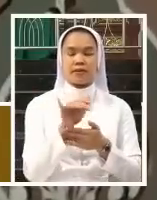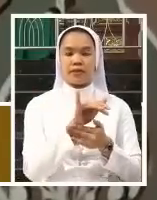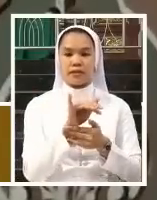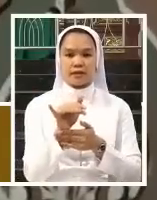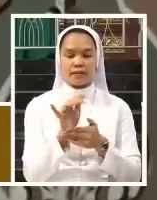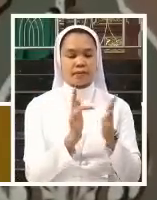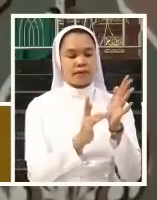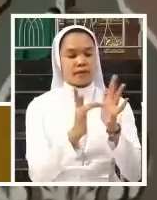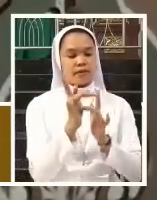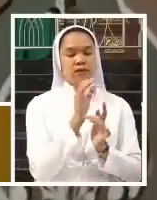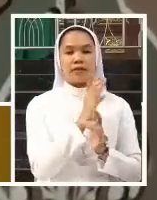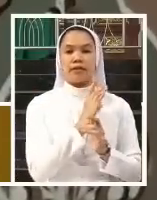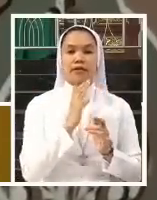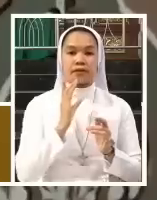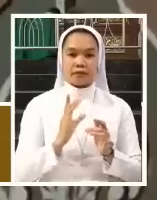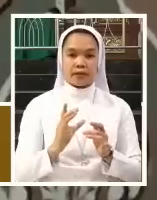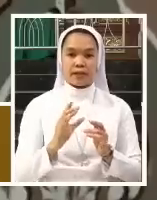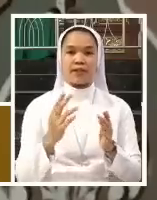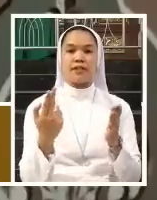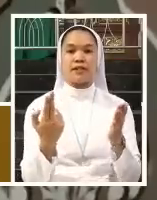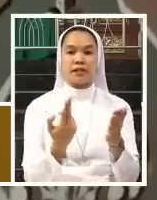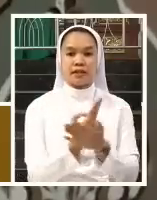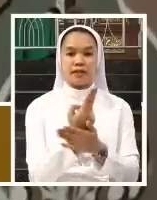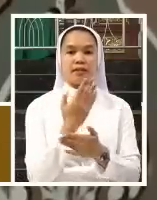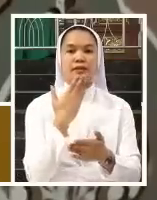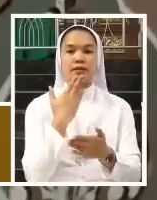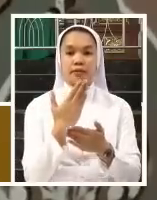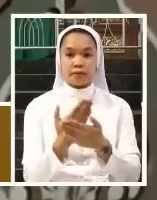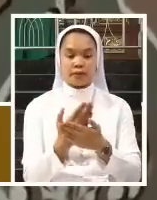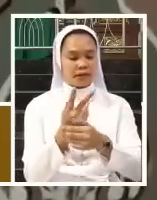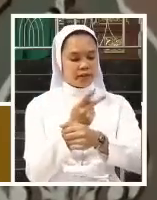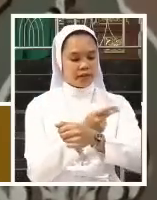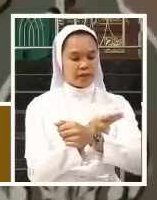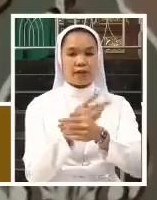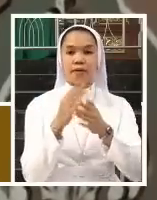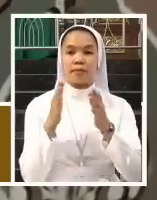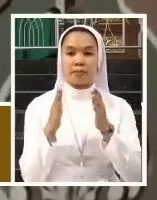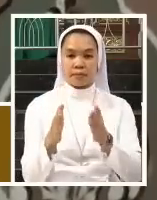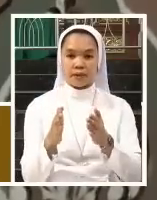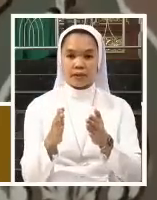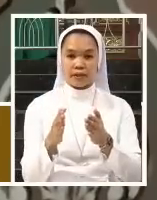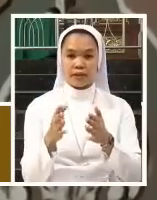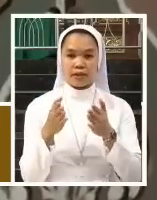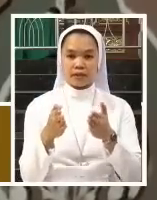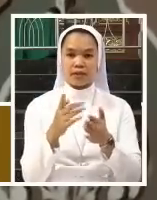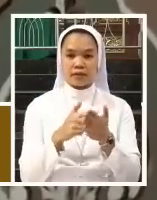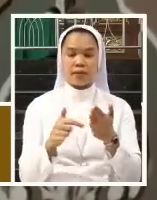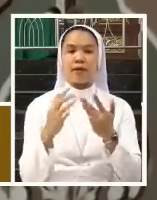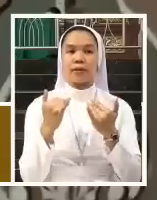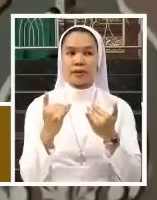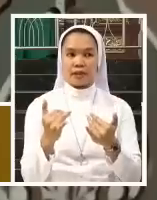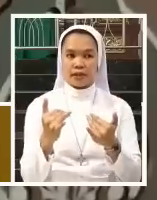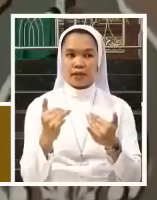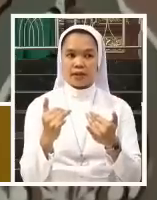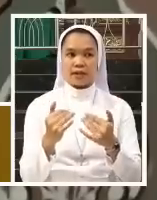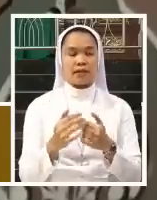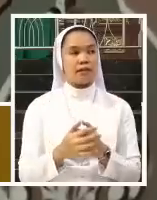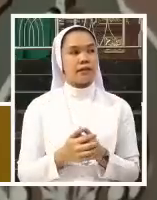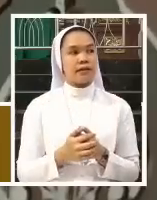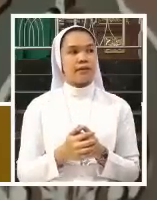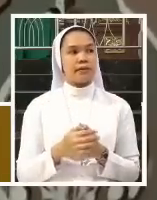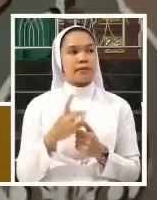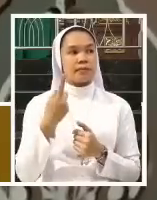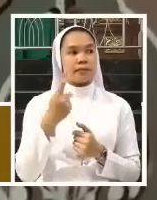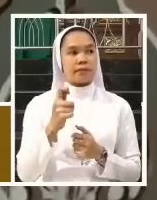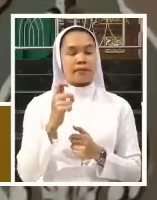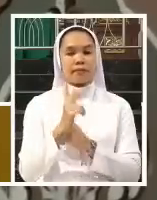Kristo ang marhay na pastor. This is what we will witness today. Ang mga